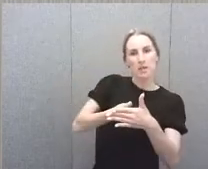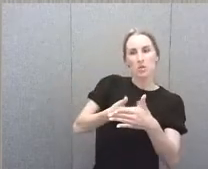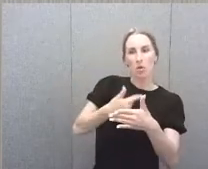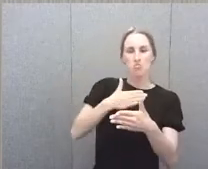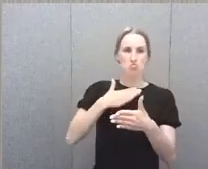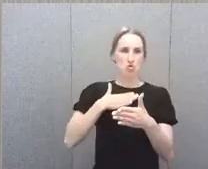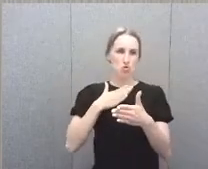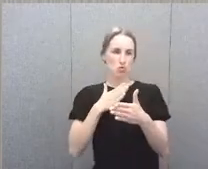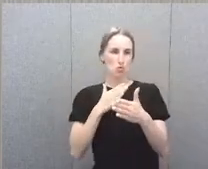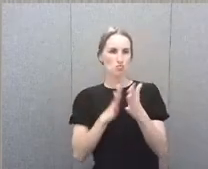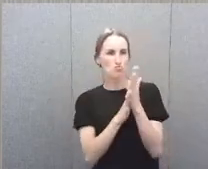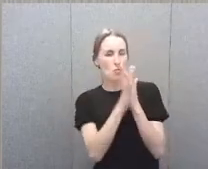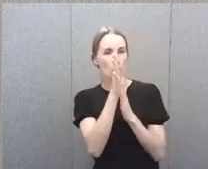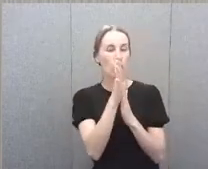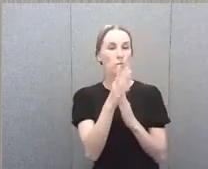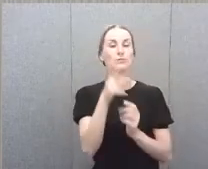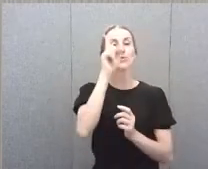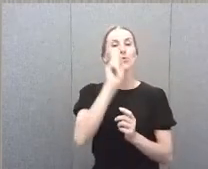заявить, что